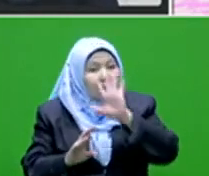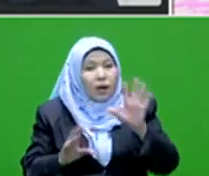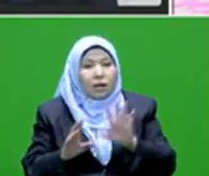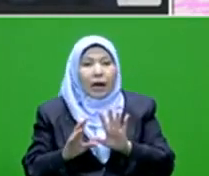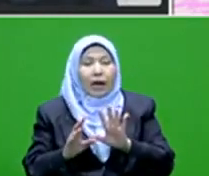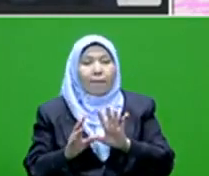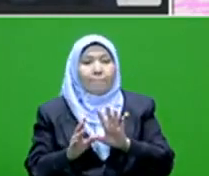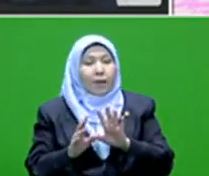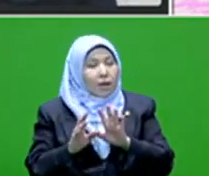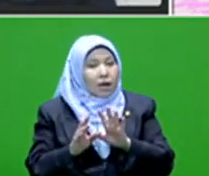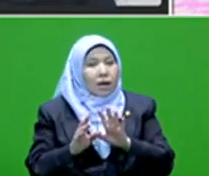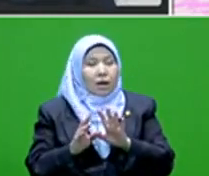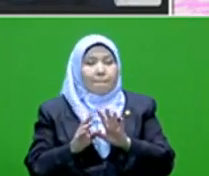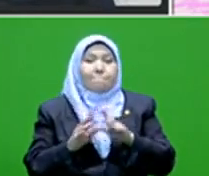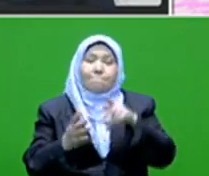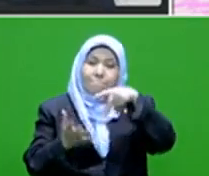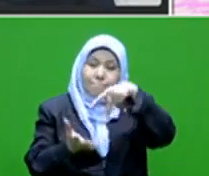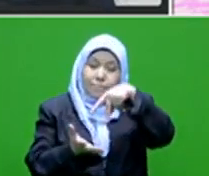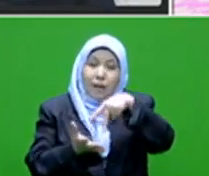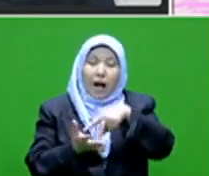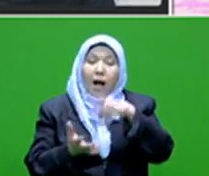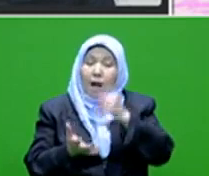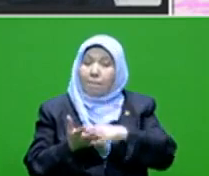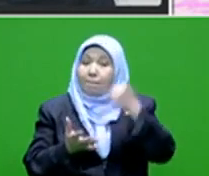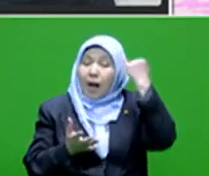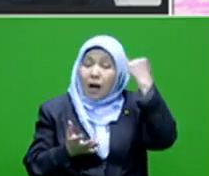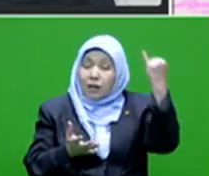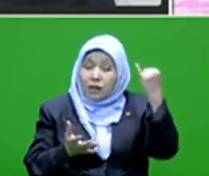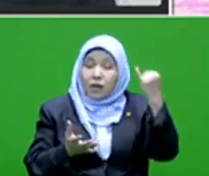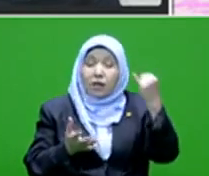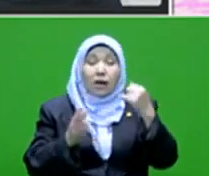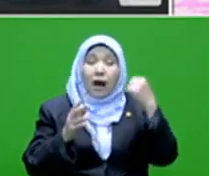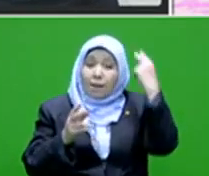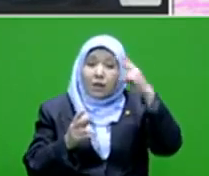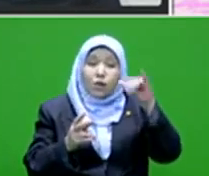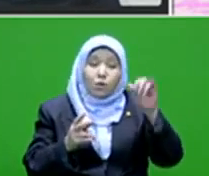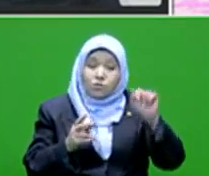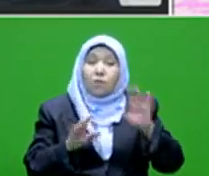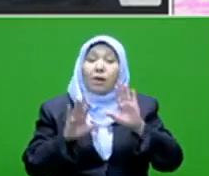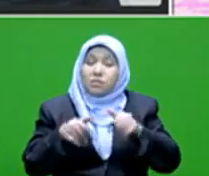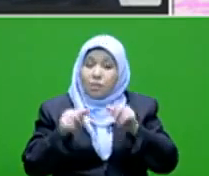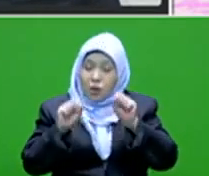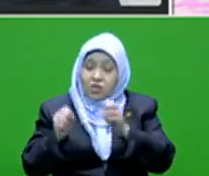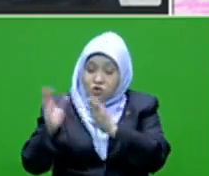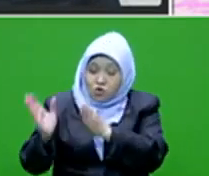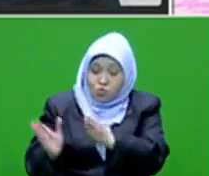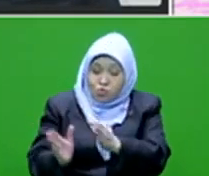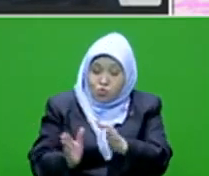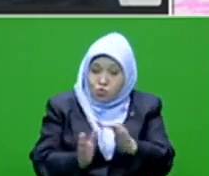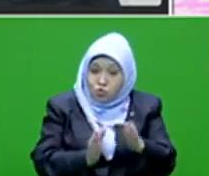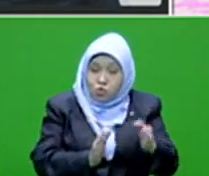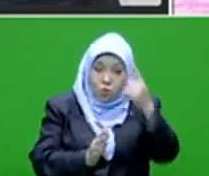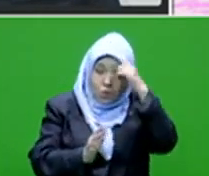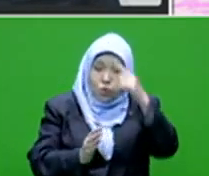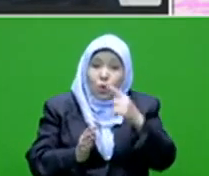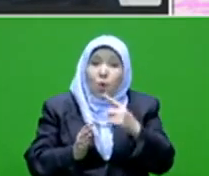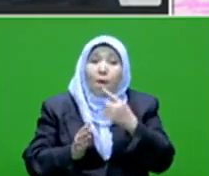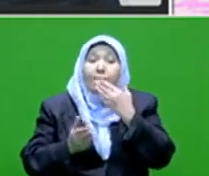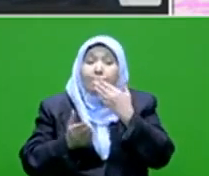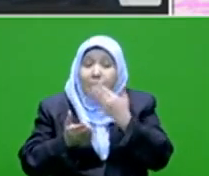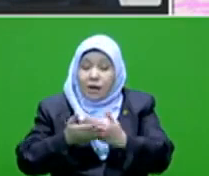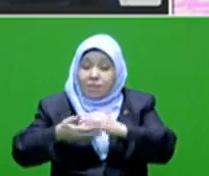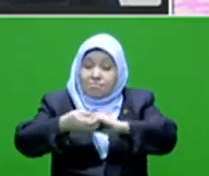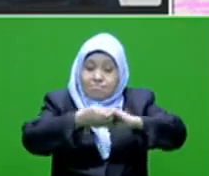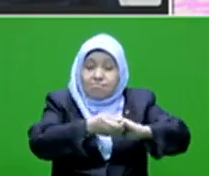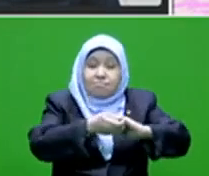pendirian Nabi Yusuf. Sebab itu bila kita baca cerita lepas ni, macam mana dia boleh susun strategi untuk perbaik balik dengan abang dia.